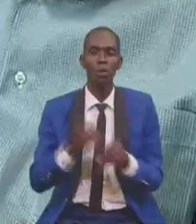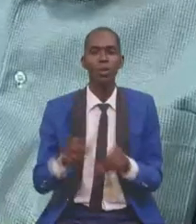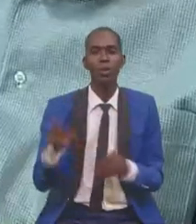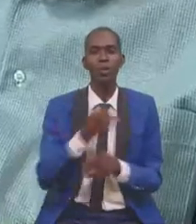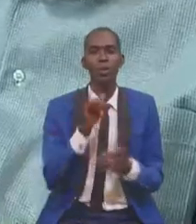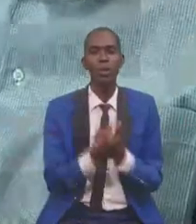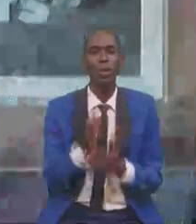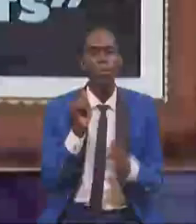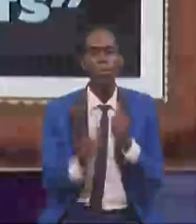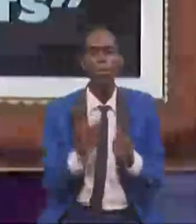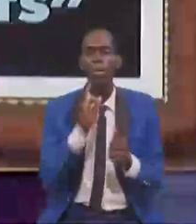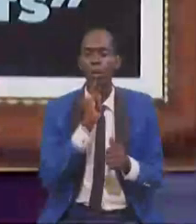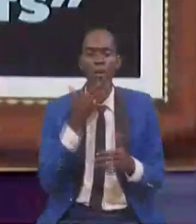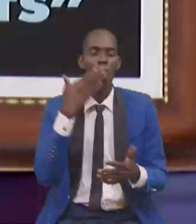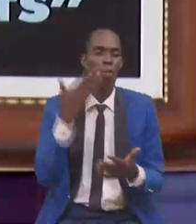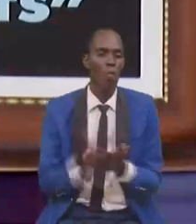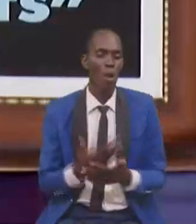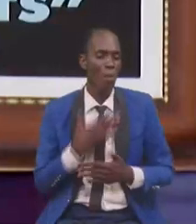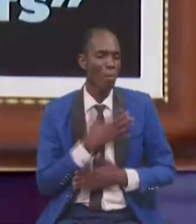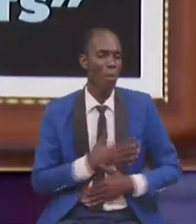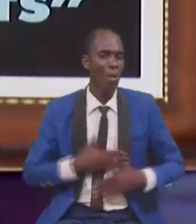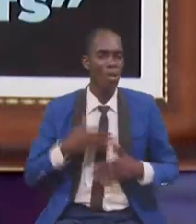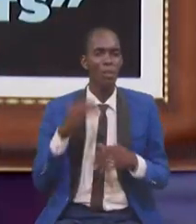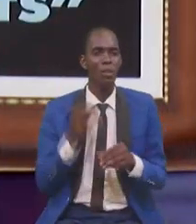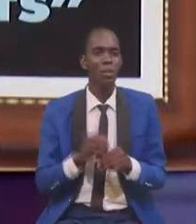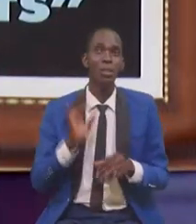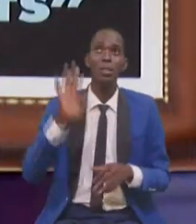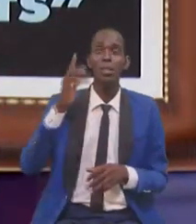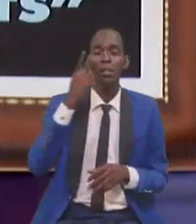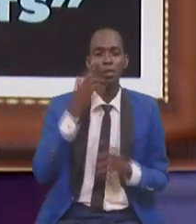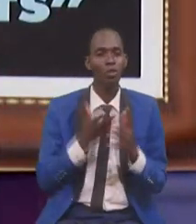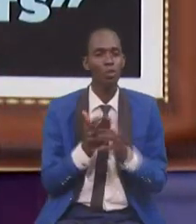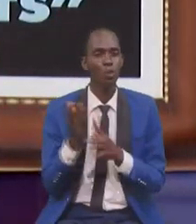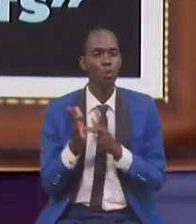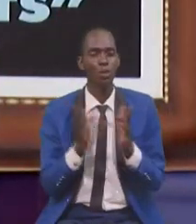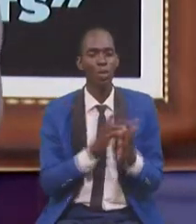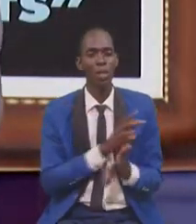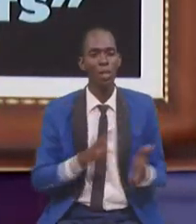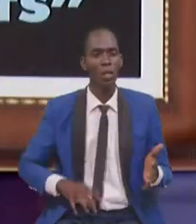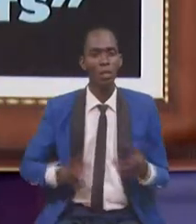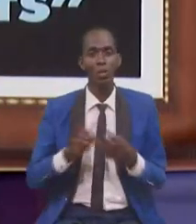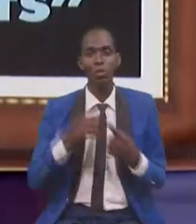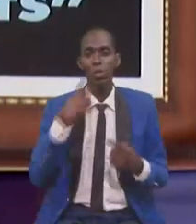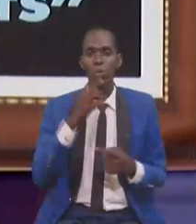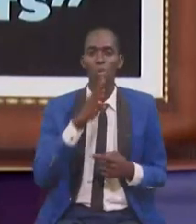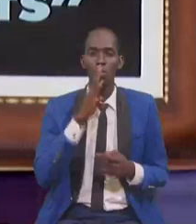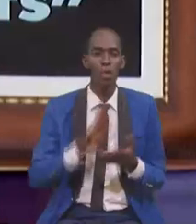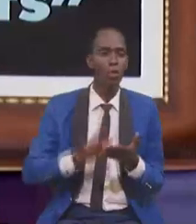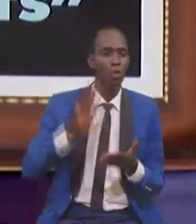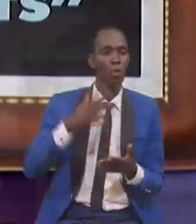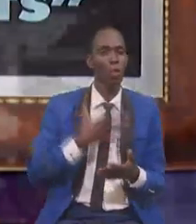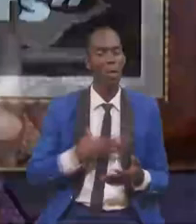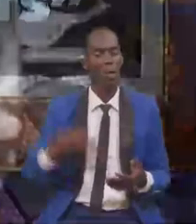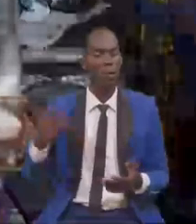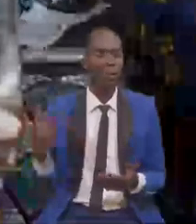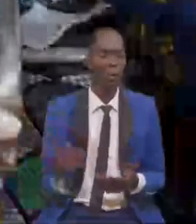vous ce qui lui est agréable. Par Jésus-Christ, auquel soit la gloire au siècle